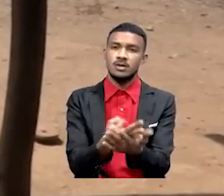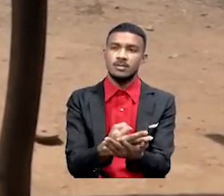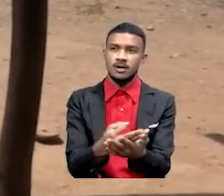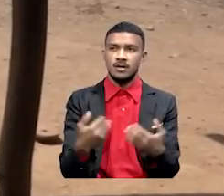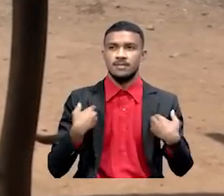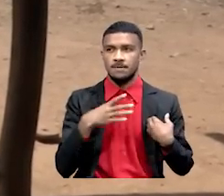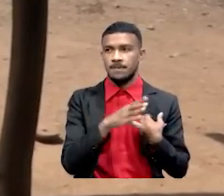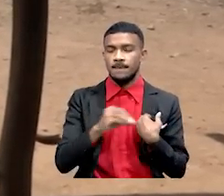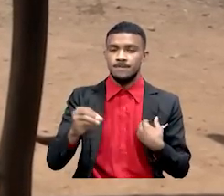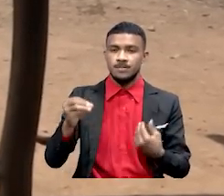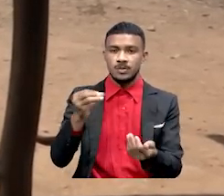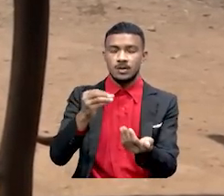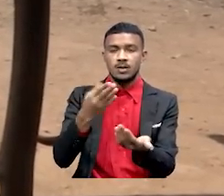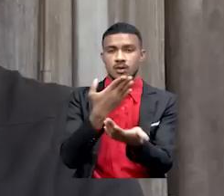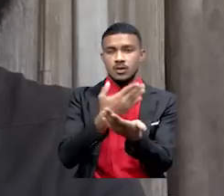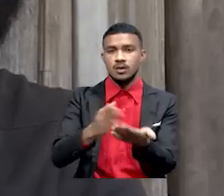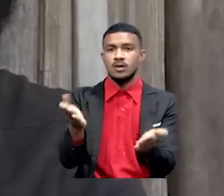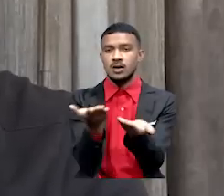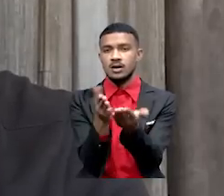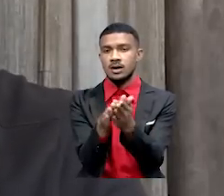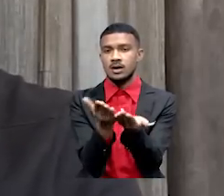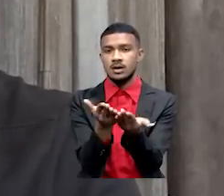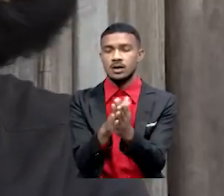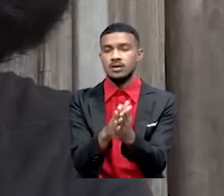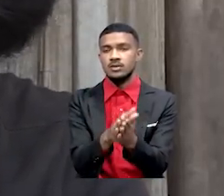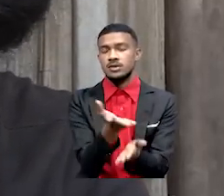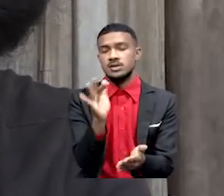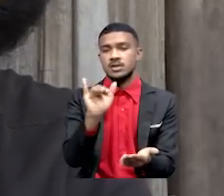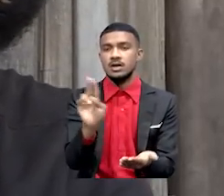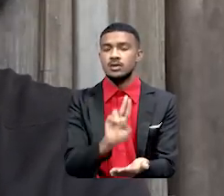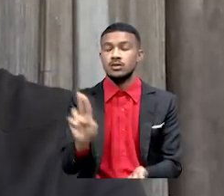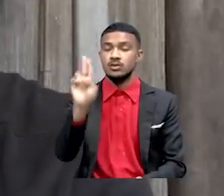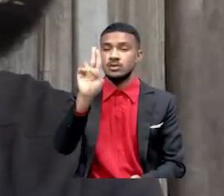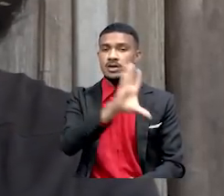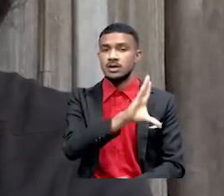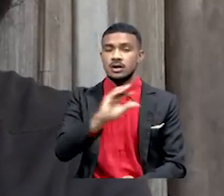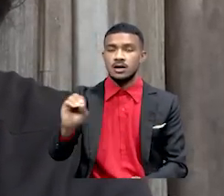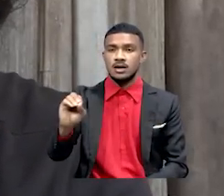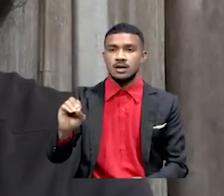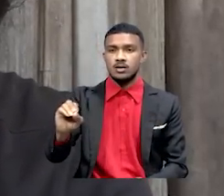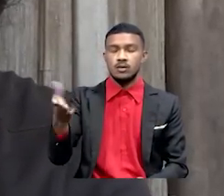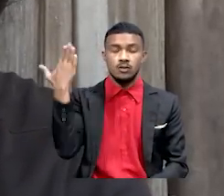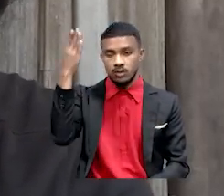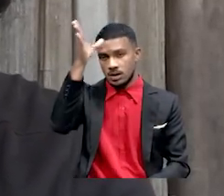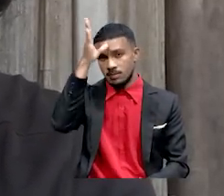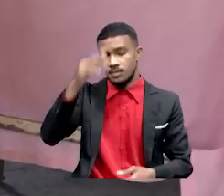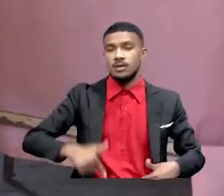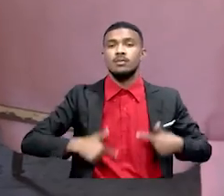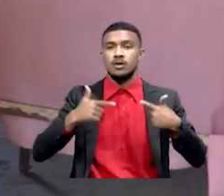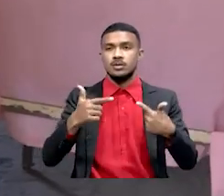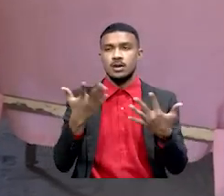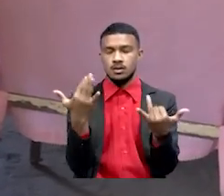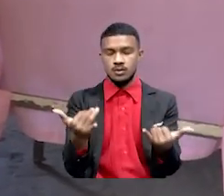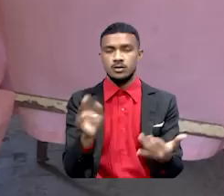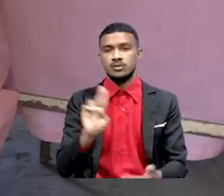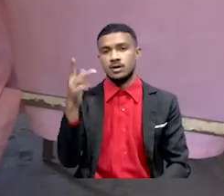det mak ader mo asa ropa nene sira uze det ni apa hola per iya ni apa se moros ne mas sira uze to agora